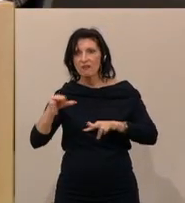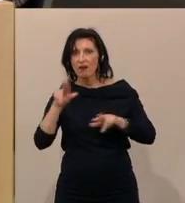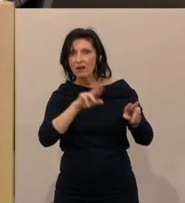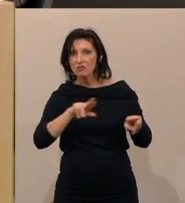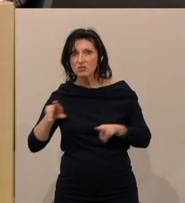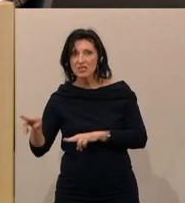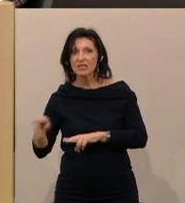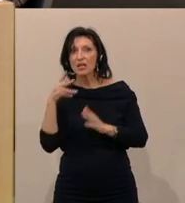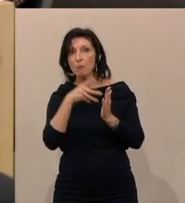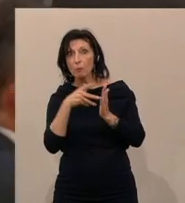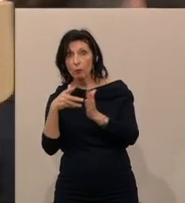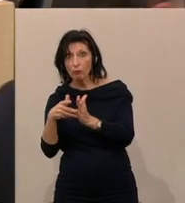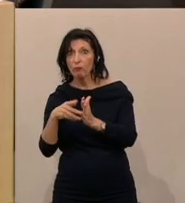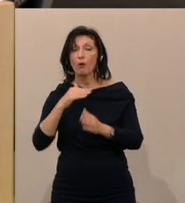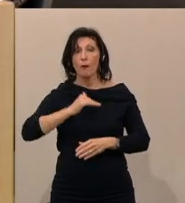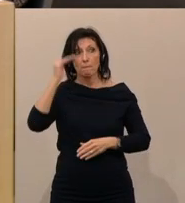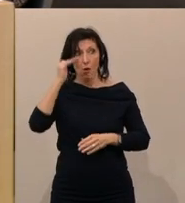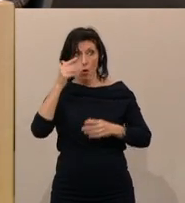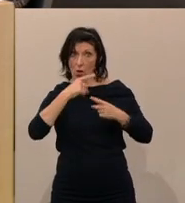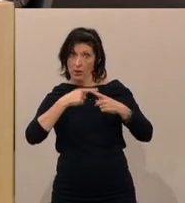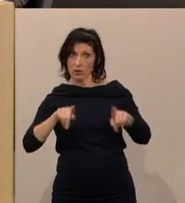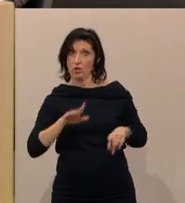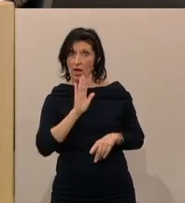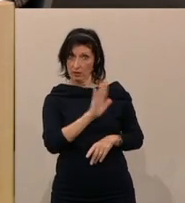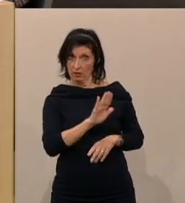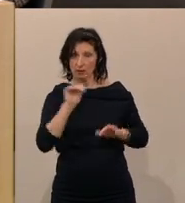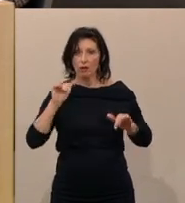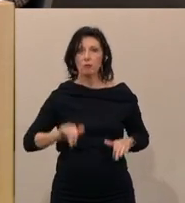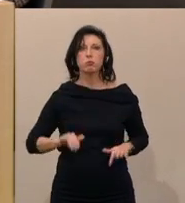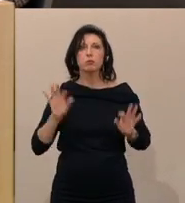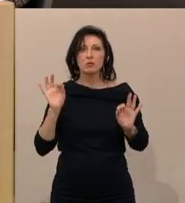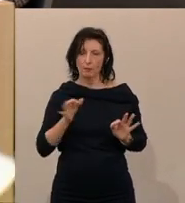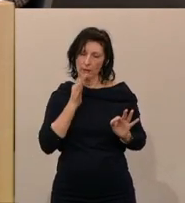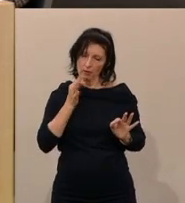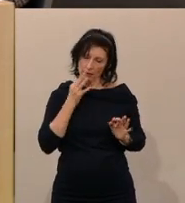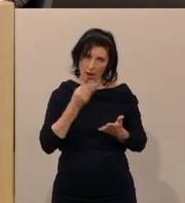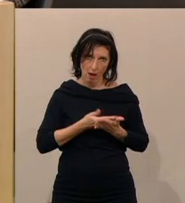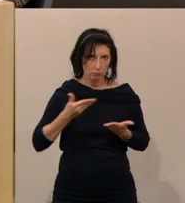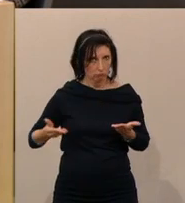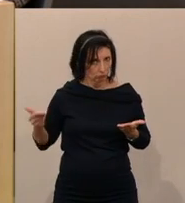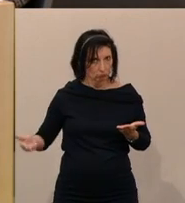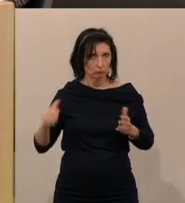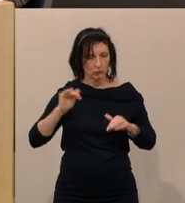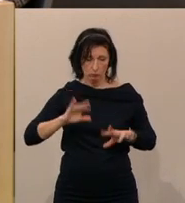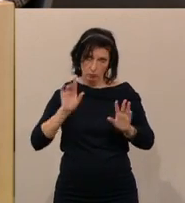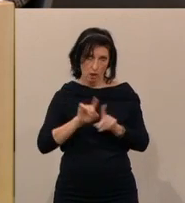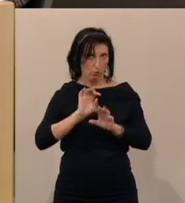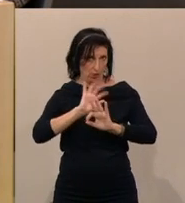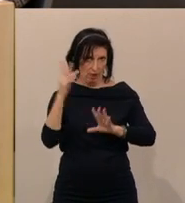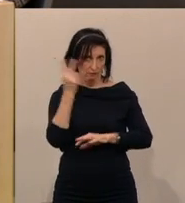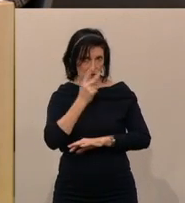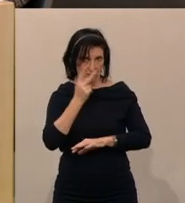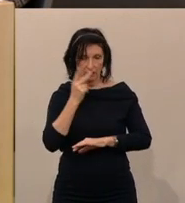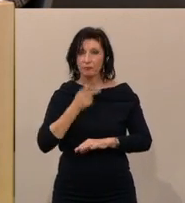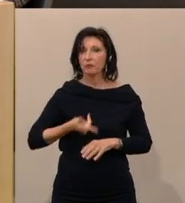der behördlichen Entscheidung müssen diese Tatsachen konkret, begründet und nachvollziehbar sein. Die Fachbeamten der